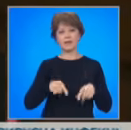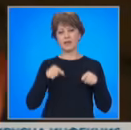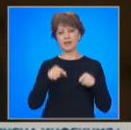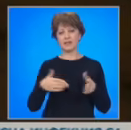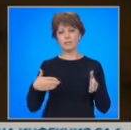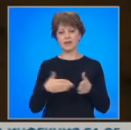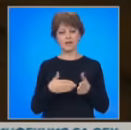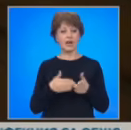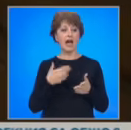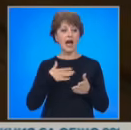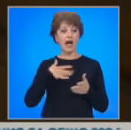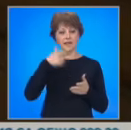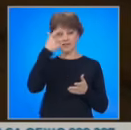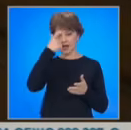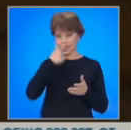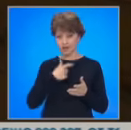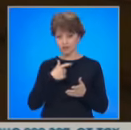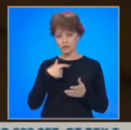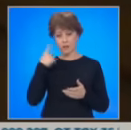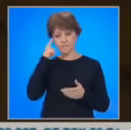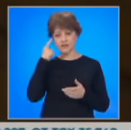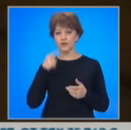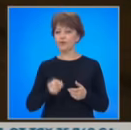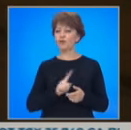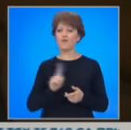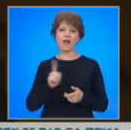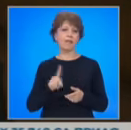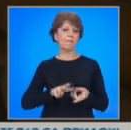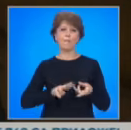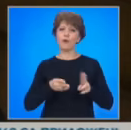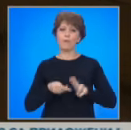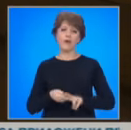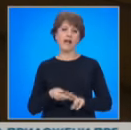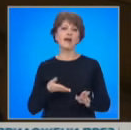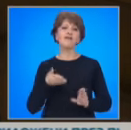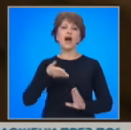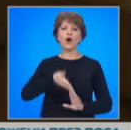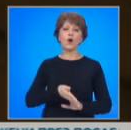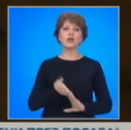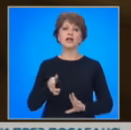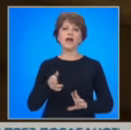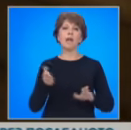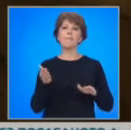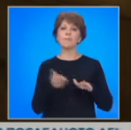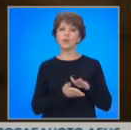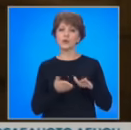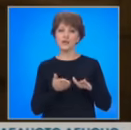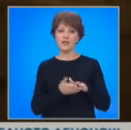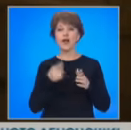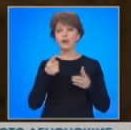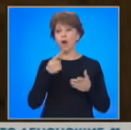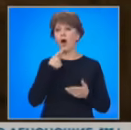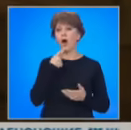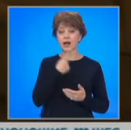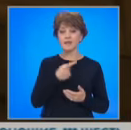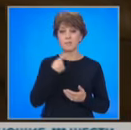теза. Аз лично мисля, че това обстоятелство не би могло да промени хода на процеса, още повече, че свидетелят в досъдебната фаза е разпитван пред съдия и в